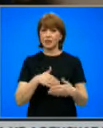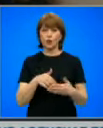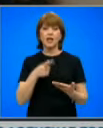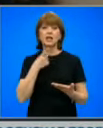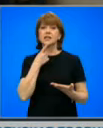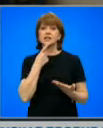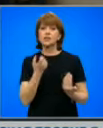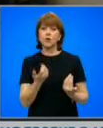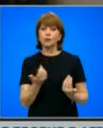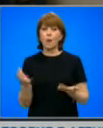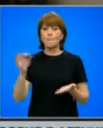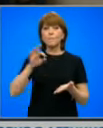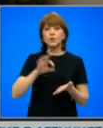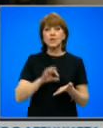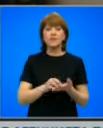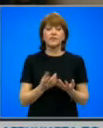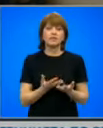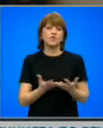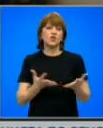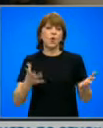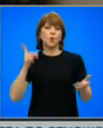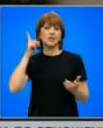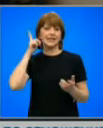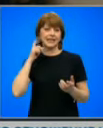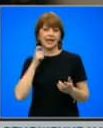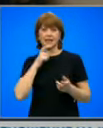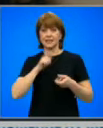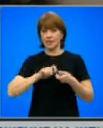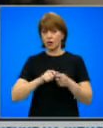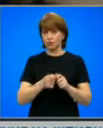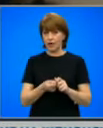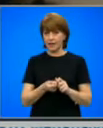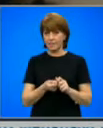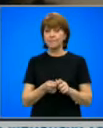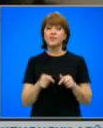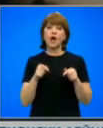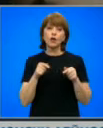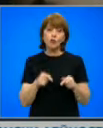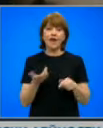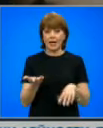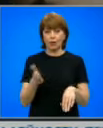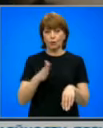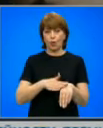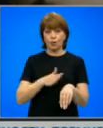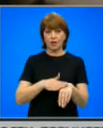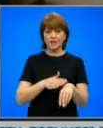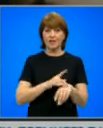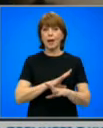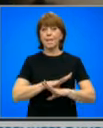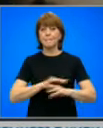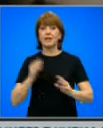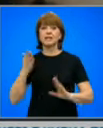Защото към нас постъпват множество сигнали за нарушения. И това е поредното доказателство за безправието